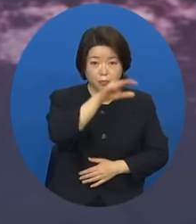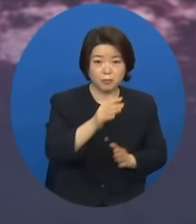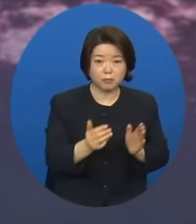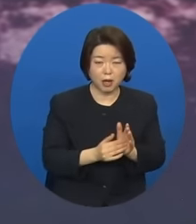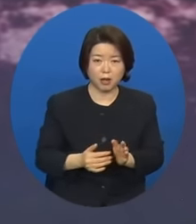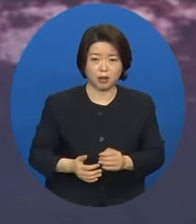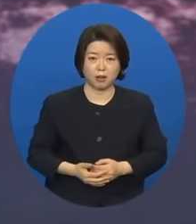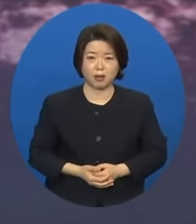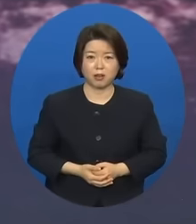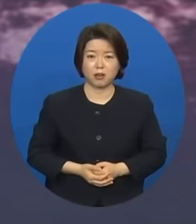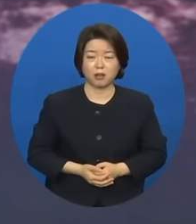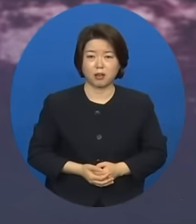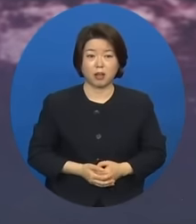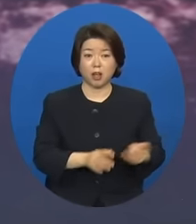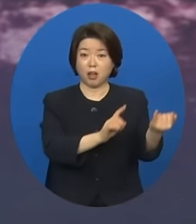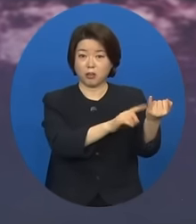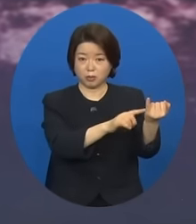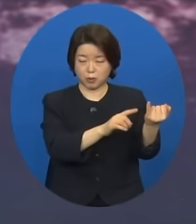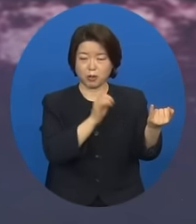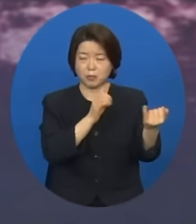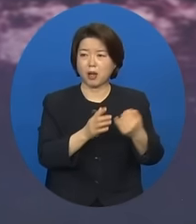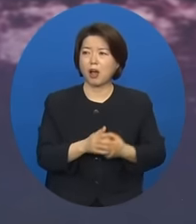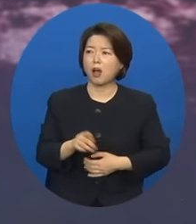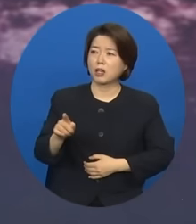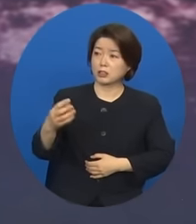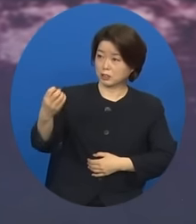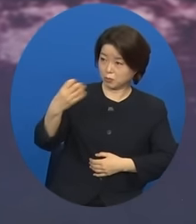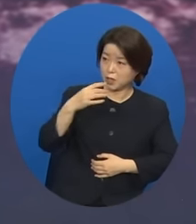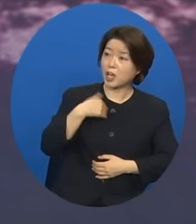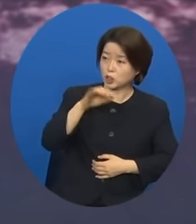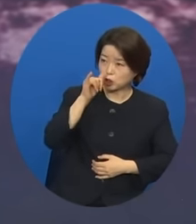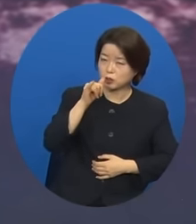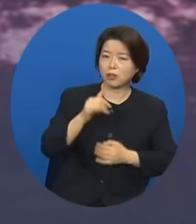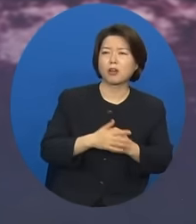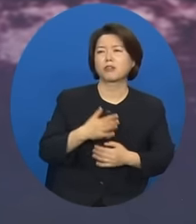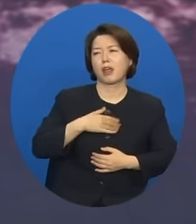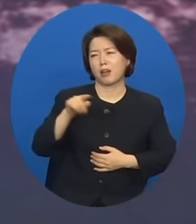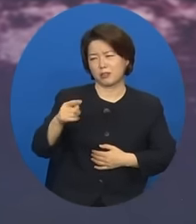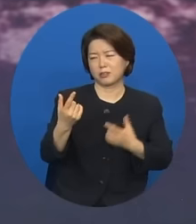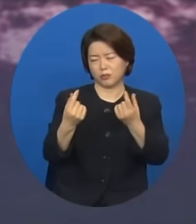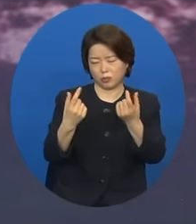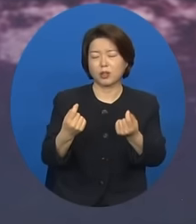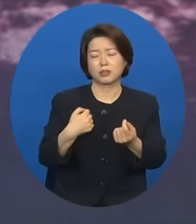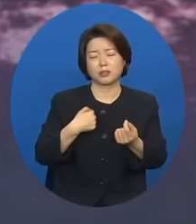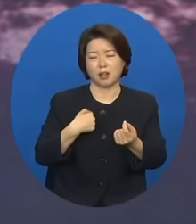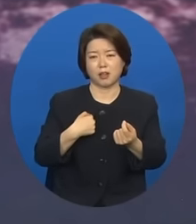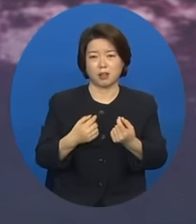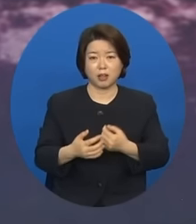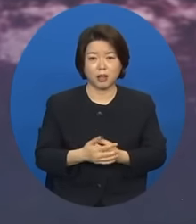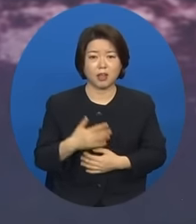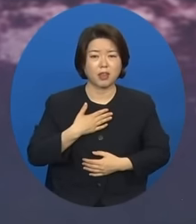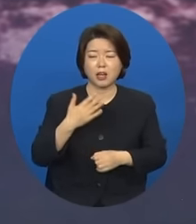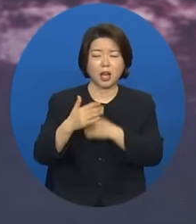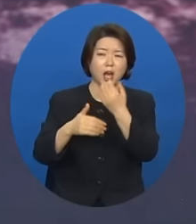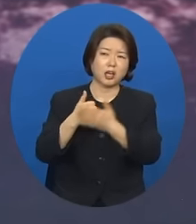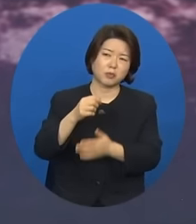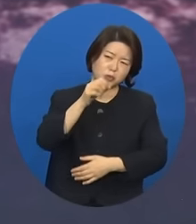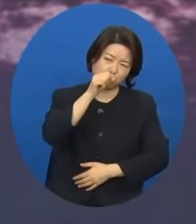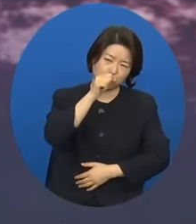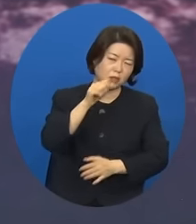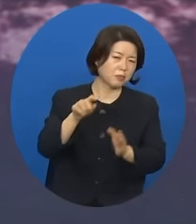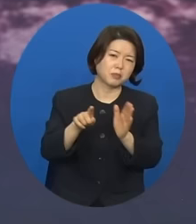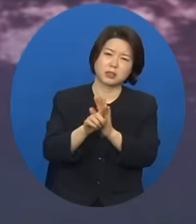했었는데 그분이 그러시는 거예요 목사님 그런 얘기 하셨죠 제가 그 사람입니다 저는 하나님이 선하다는 것을